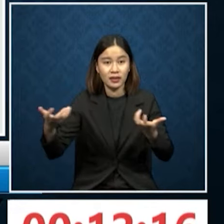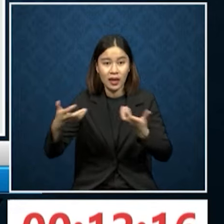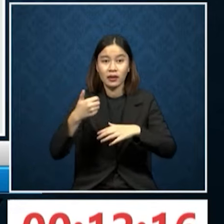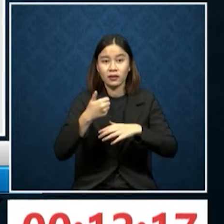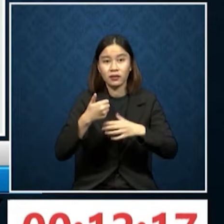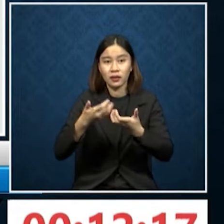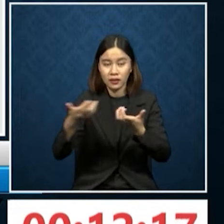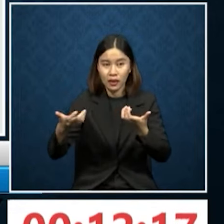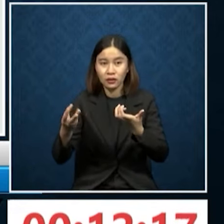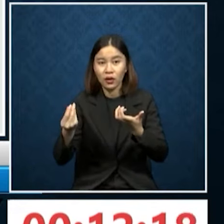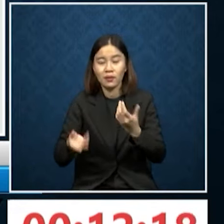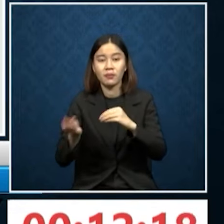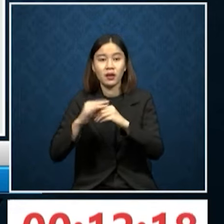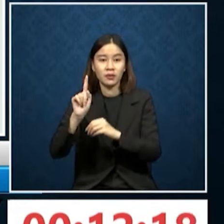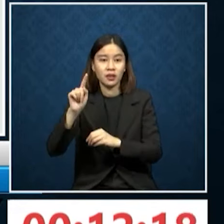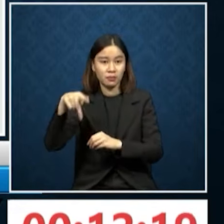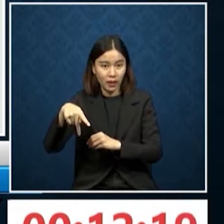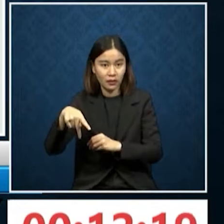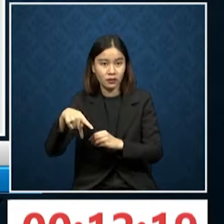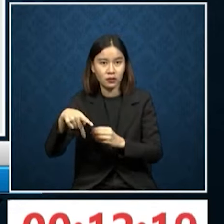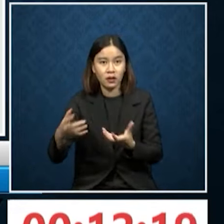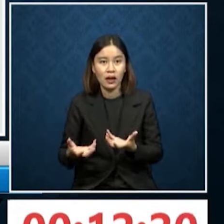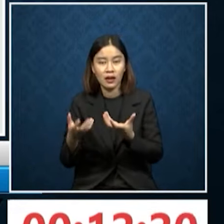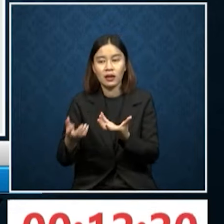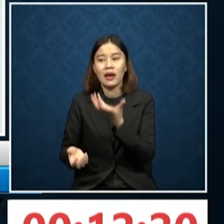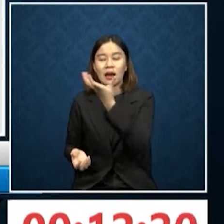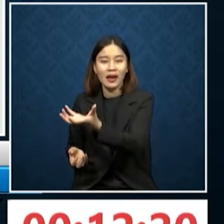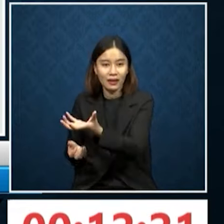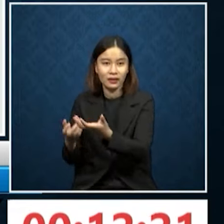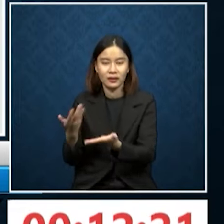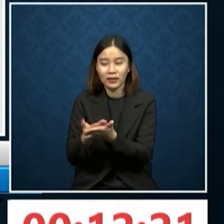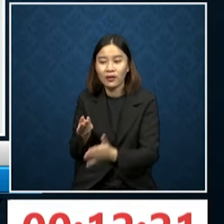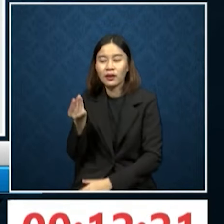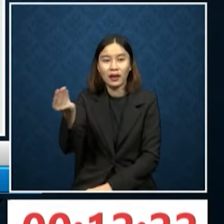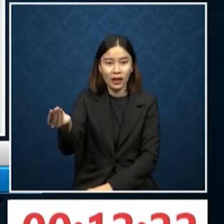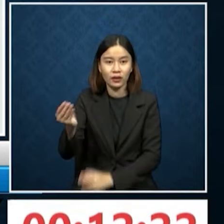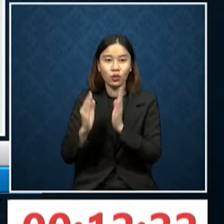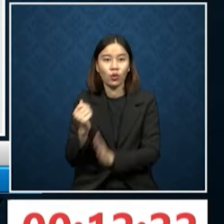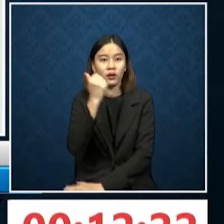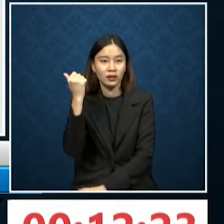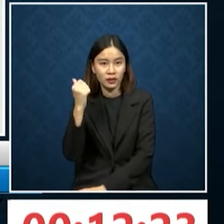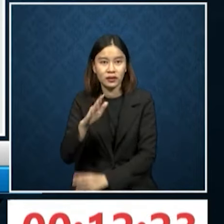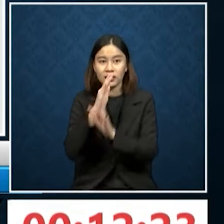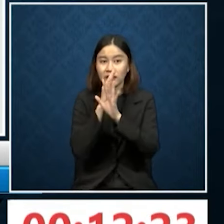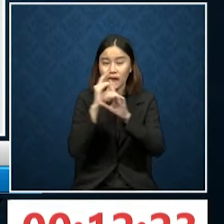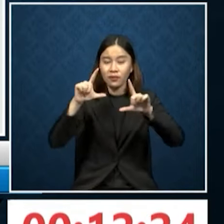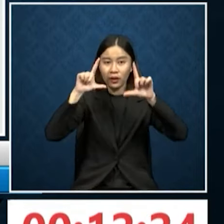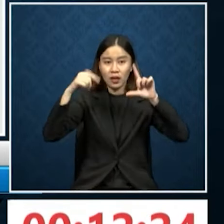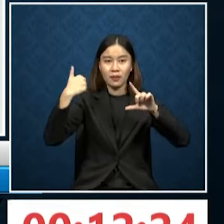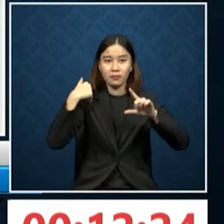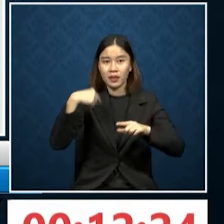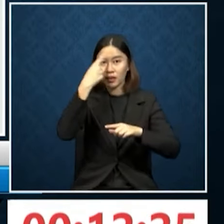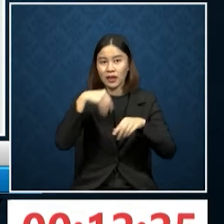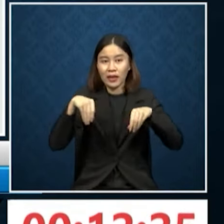ายอีก 1,000 บาทเพื่อส่งมอบให้เสคนหนึ่งเรื่องที่เขานินทาดังขึ้นทุกวันว่าคนใกล้